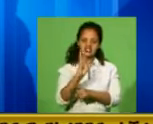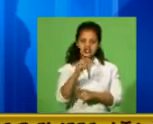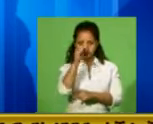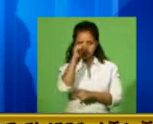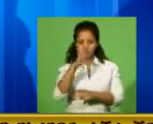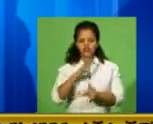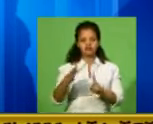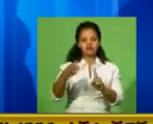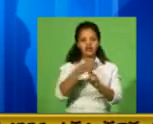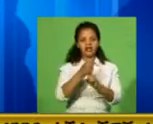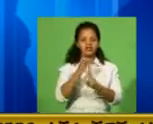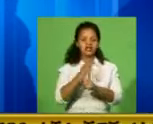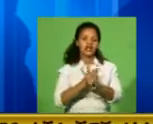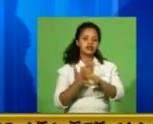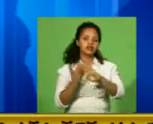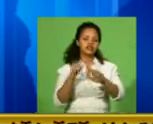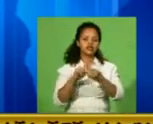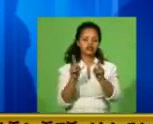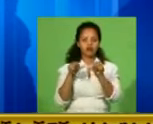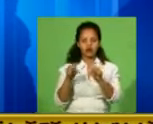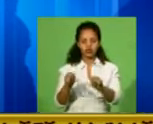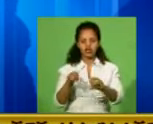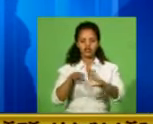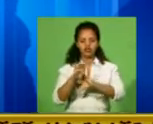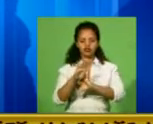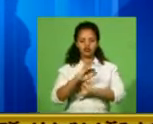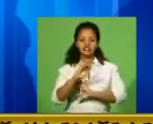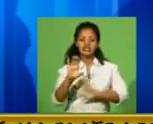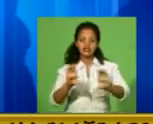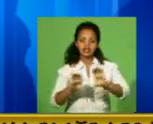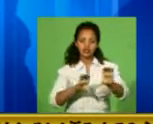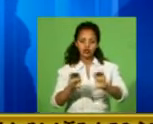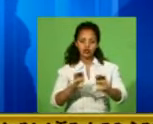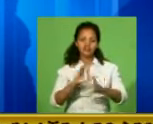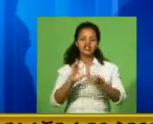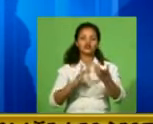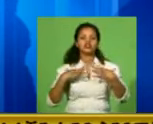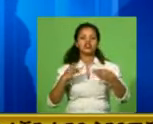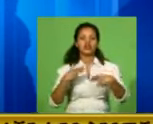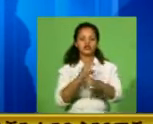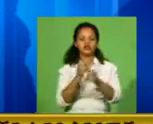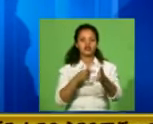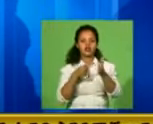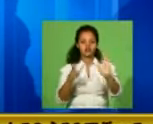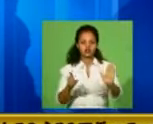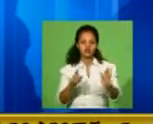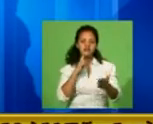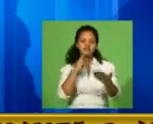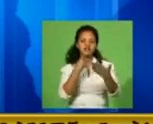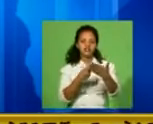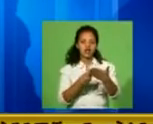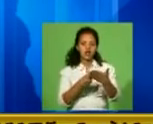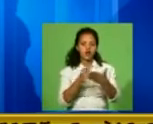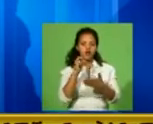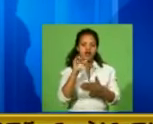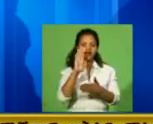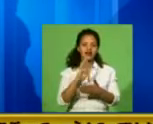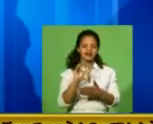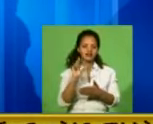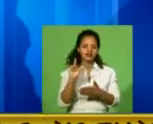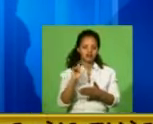ግለሰቦችን በመያዝ ከቀናት በፊት ወደ ለይቶ ማቆያ እንዲገቡ ስለመደረጉ የክልሉ ጤና ቢሮ የገለጸውን መረጃ ዋቢ አድርገን ወደ እናንተ